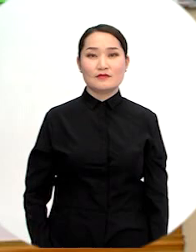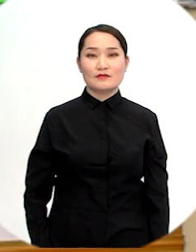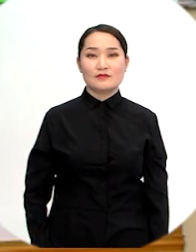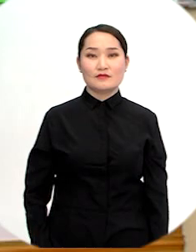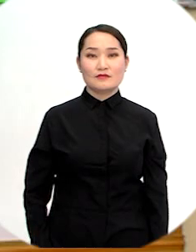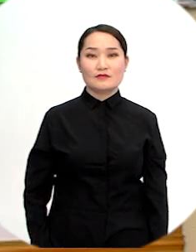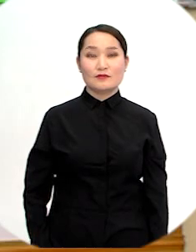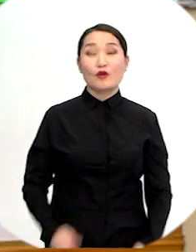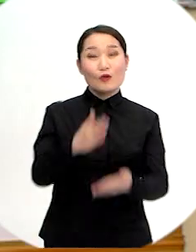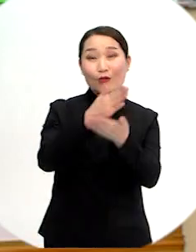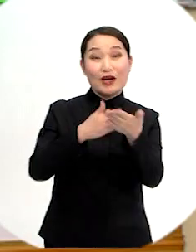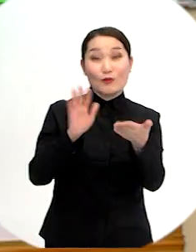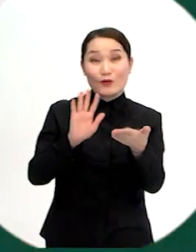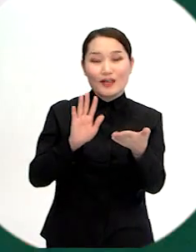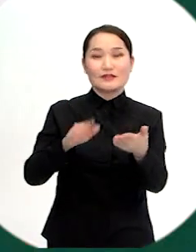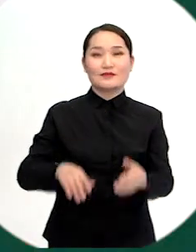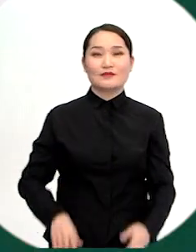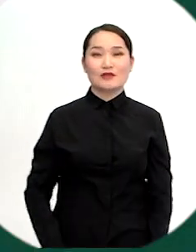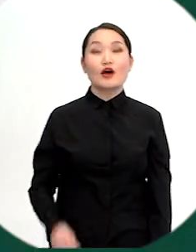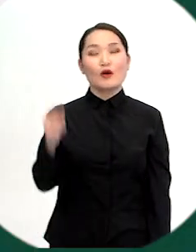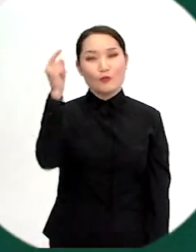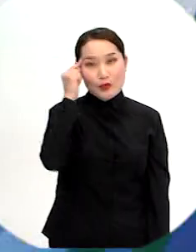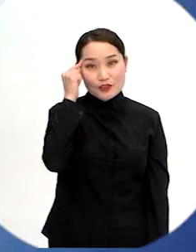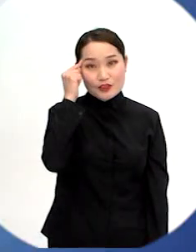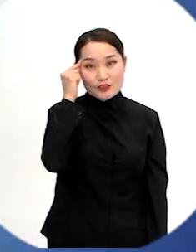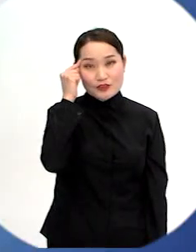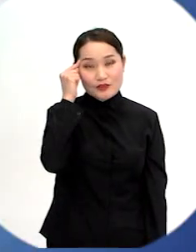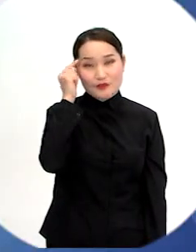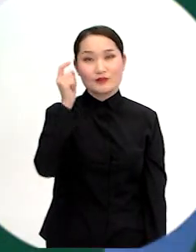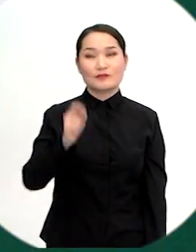хуваалт хийлгүүгээр ботё.